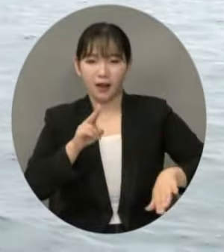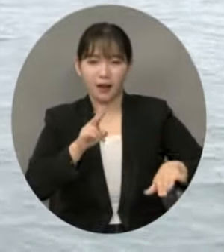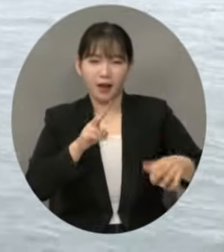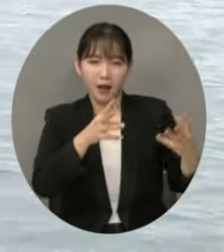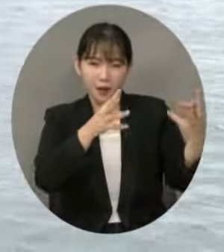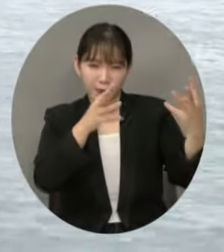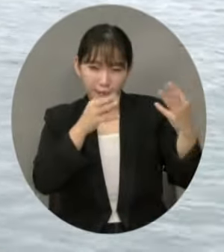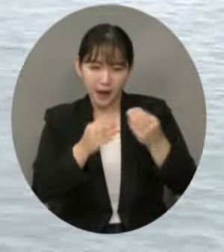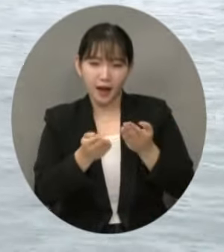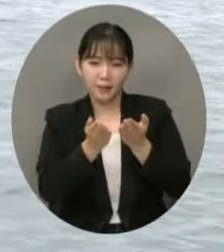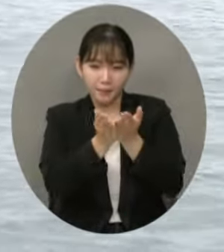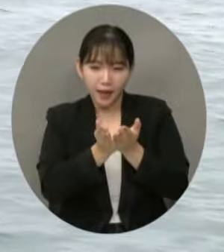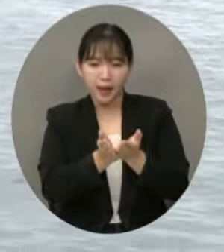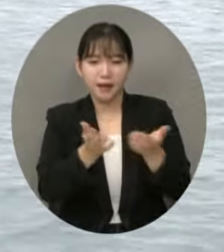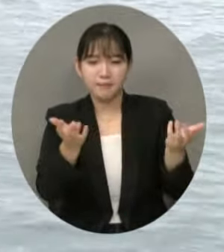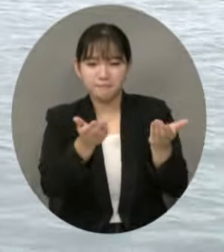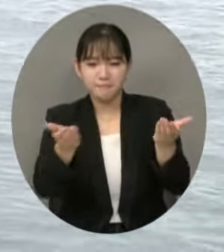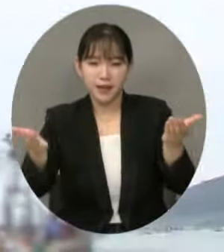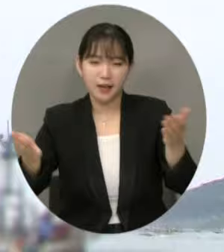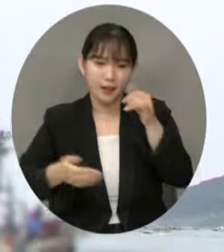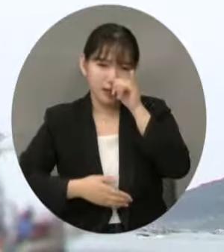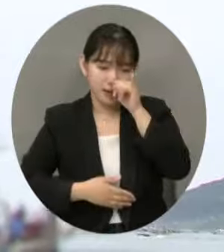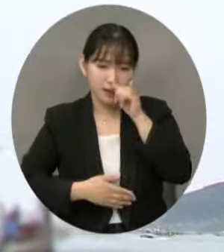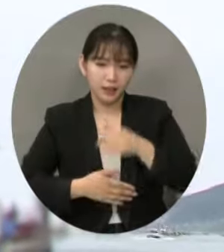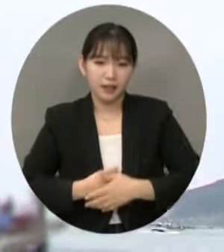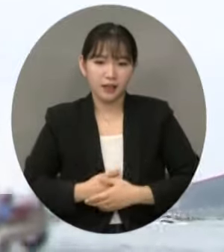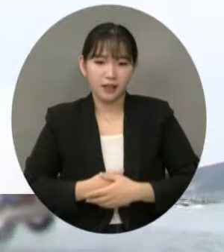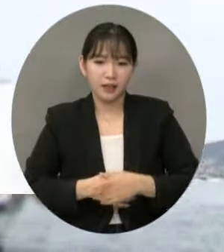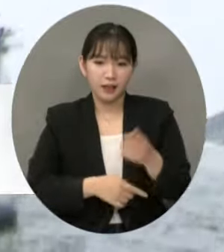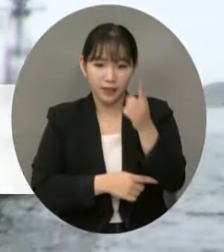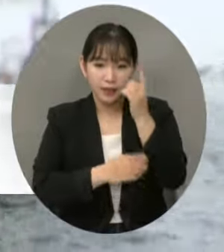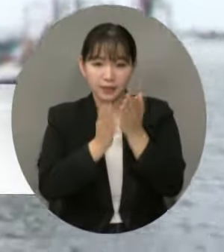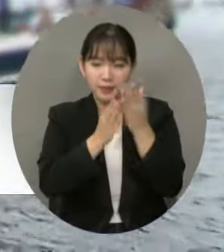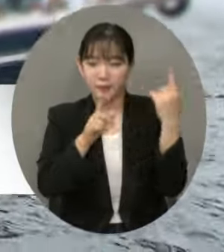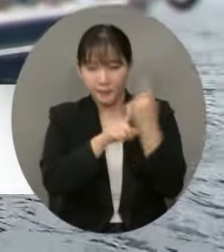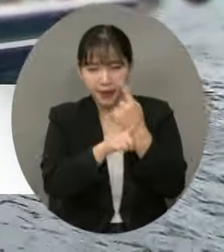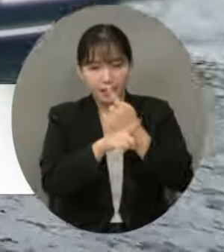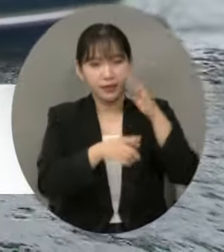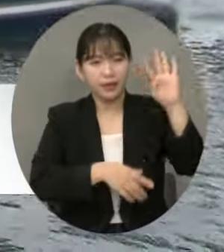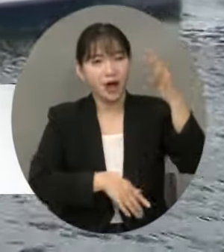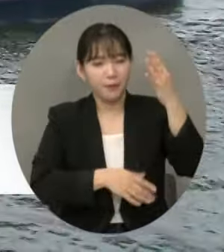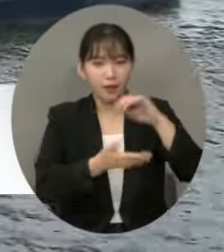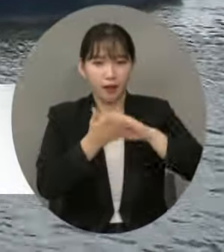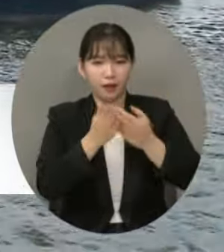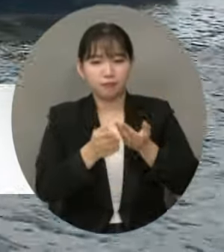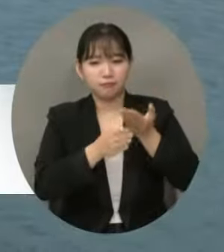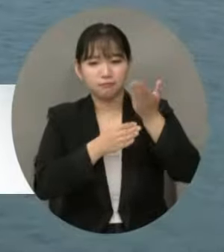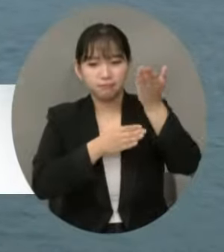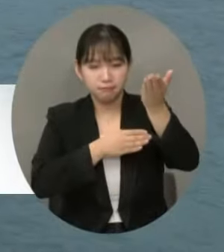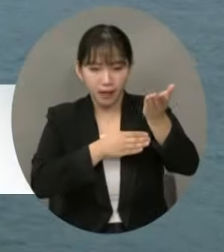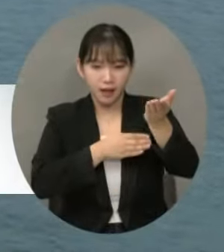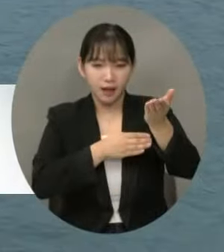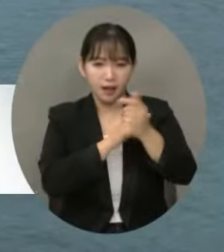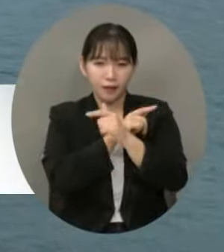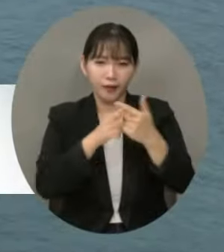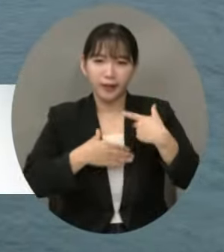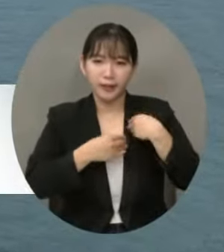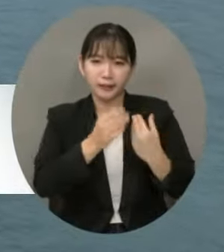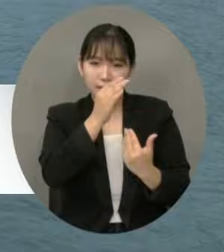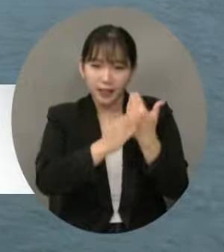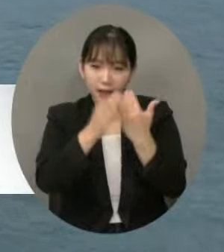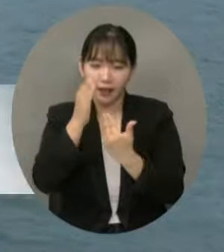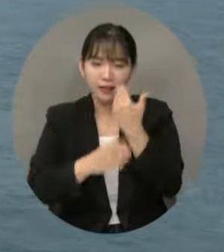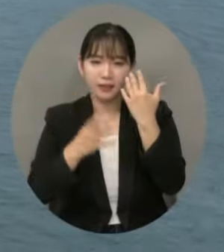어선이 다닥다닥 모여 있습니다. 낚시 어선이 매일 400여 척 가까이 출항하면서 각종